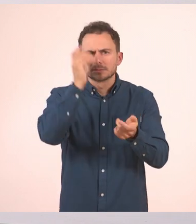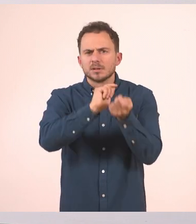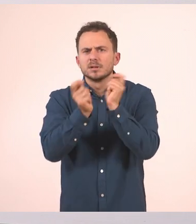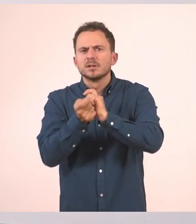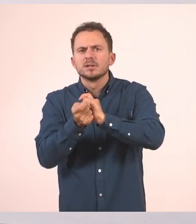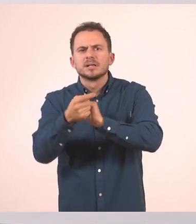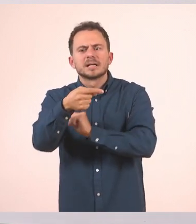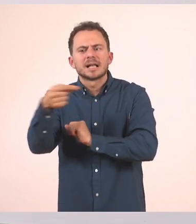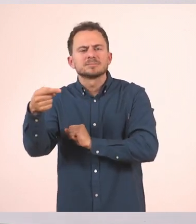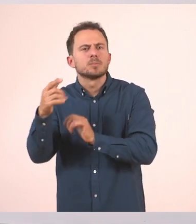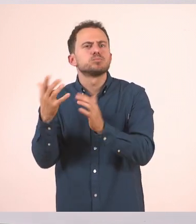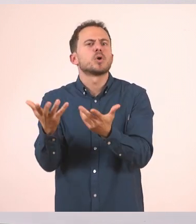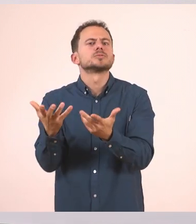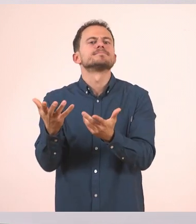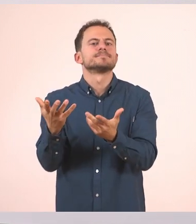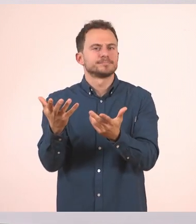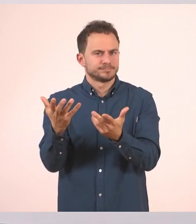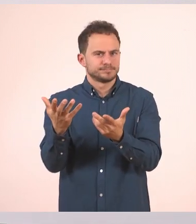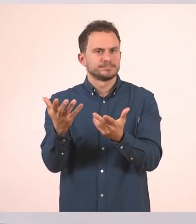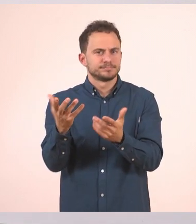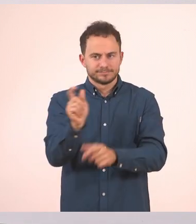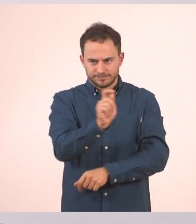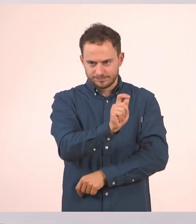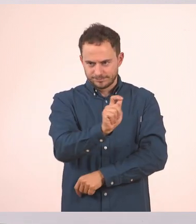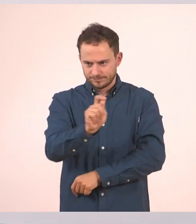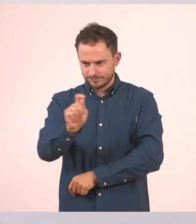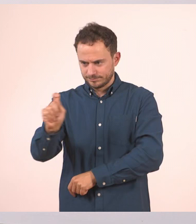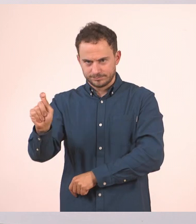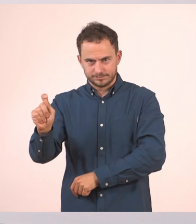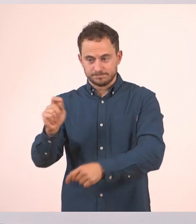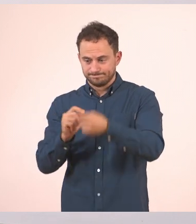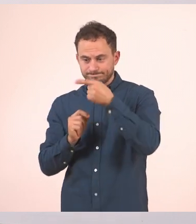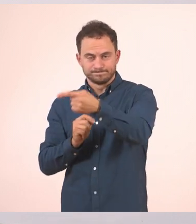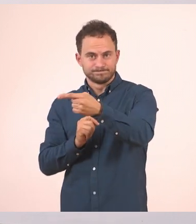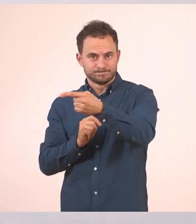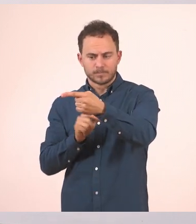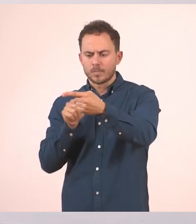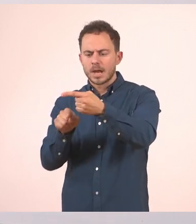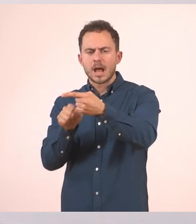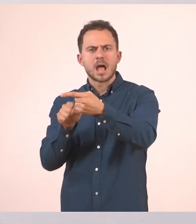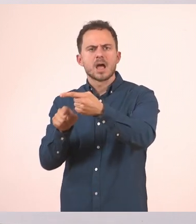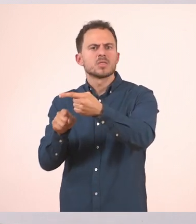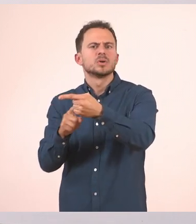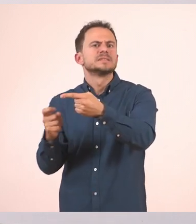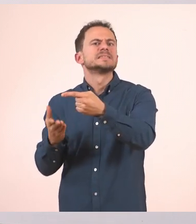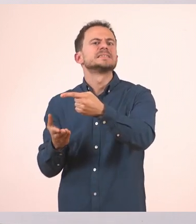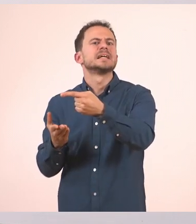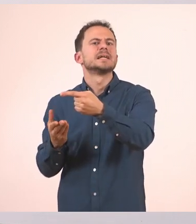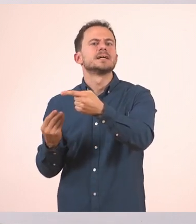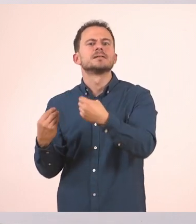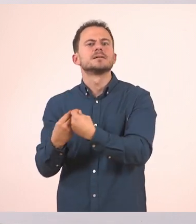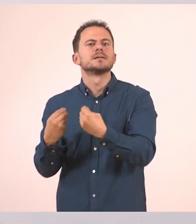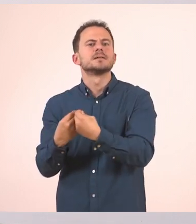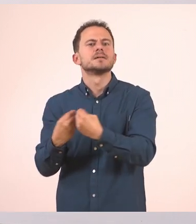Θυμάστε. Τραβάγαμε την κλασματική γραμμή και στον παρονομαστή γράφαμε σε